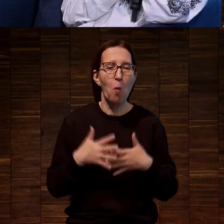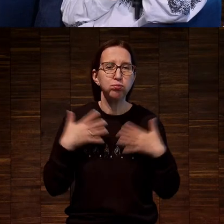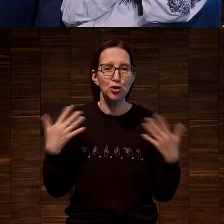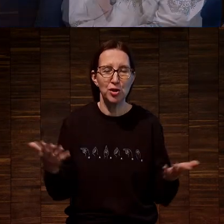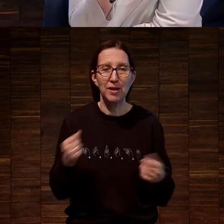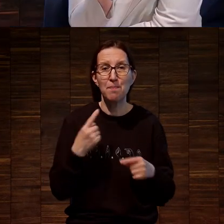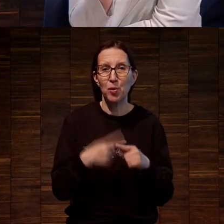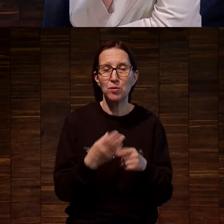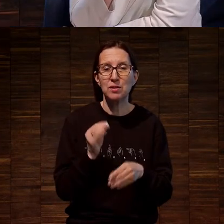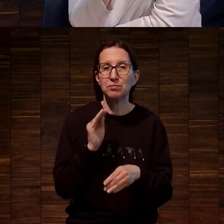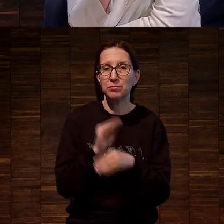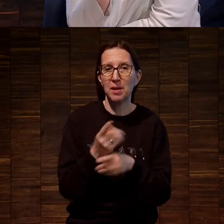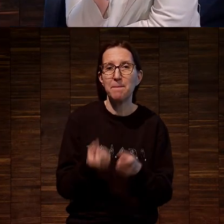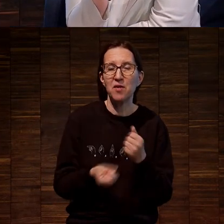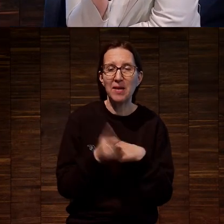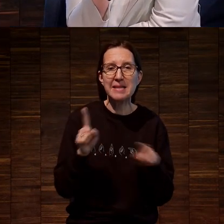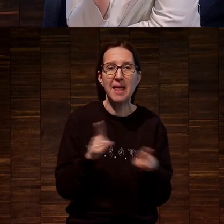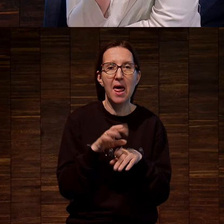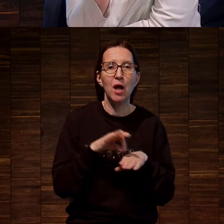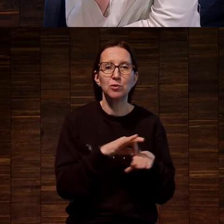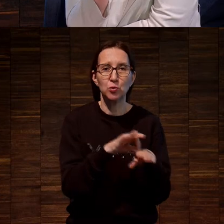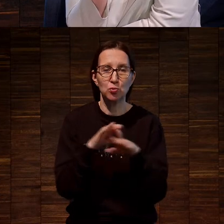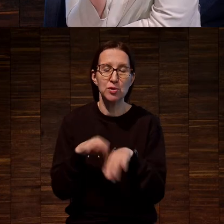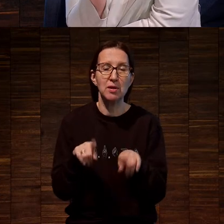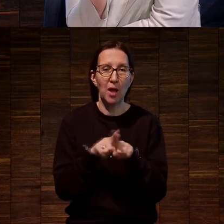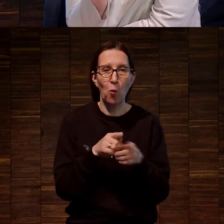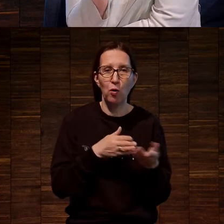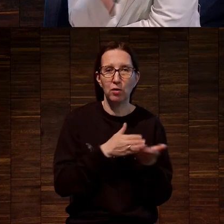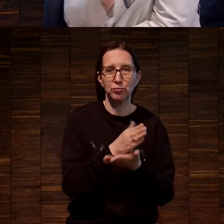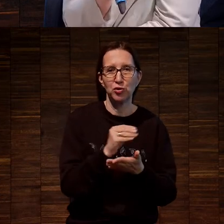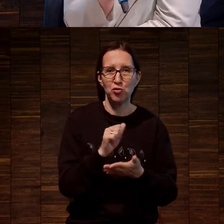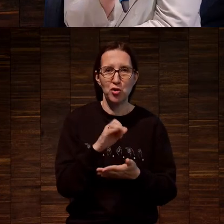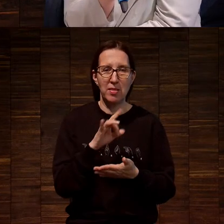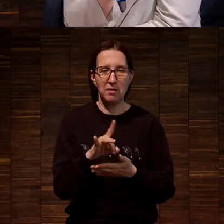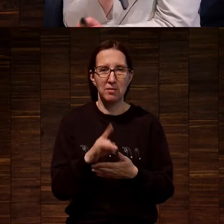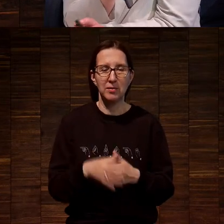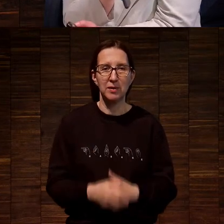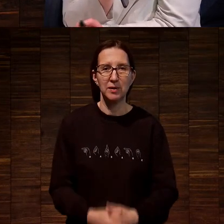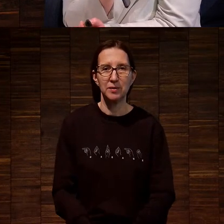Расширенный. Кроме того, появились экскурсии как жанр.